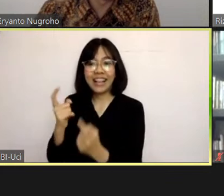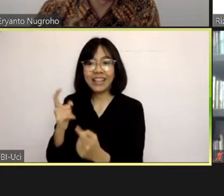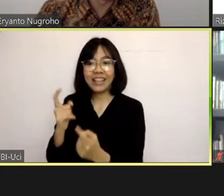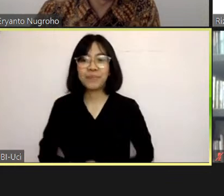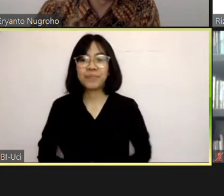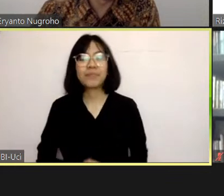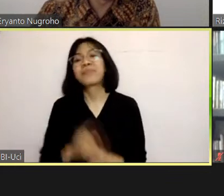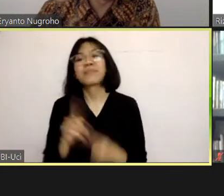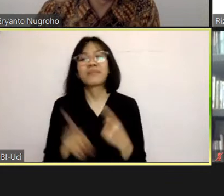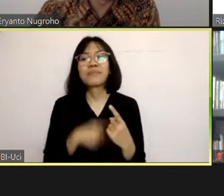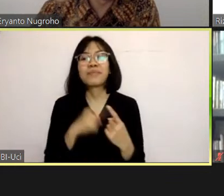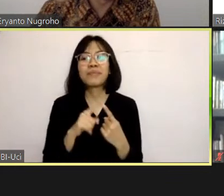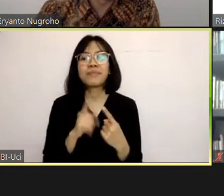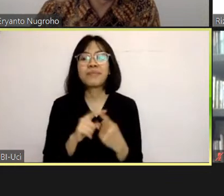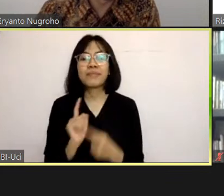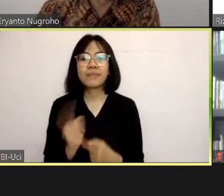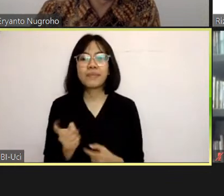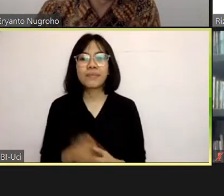Yang pertama